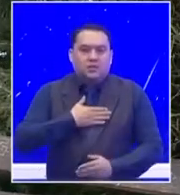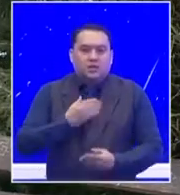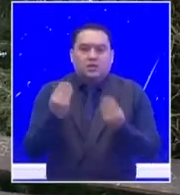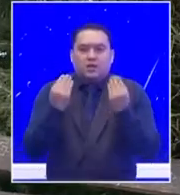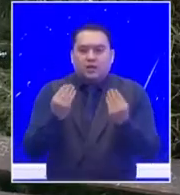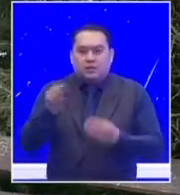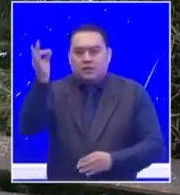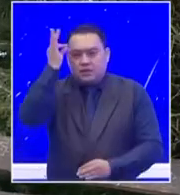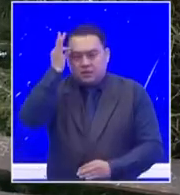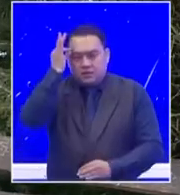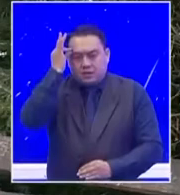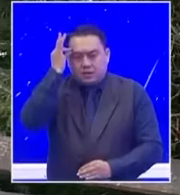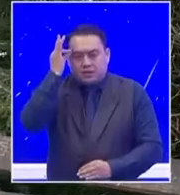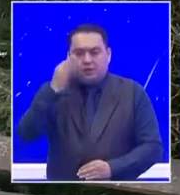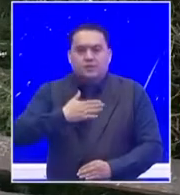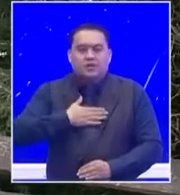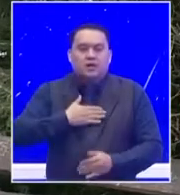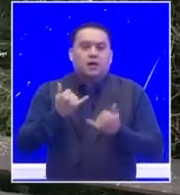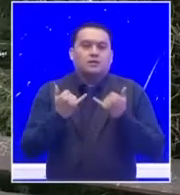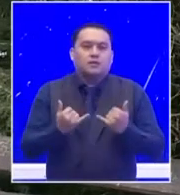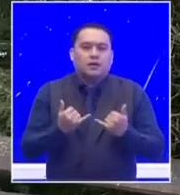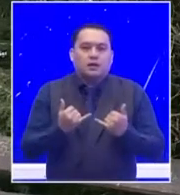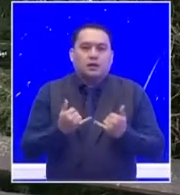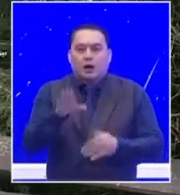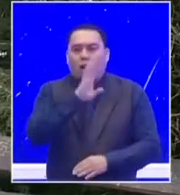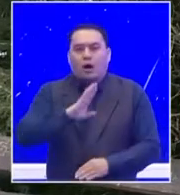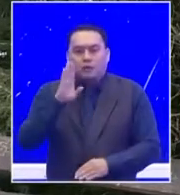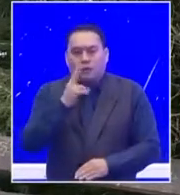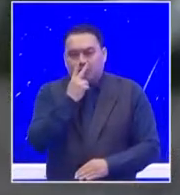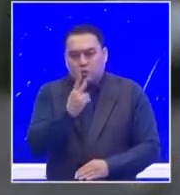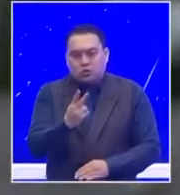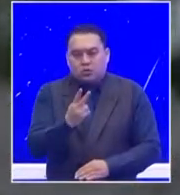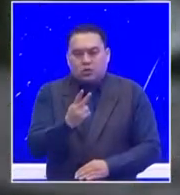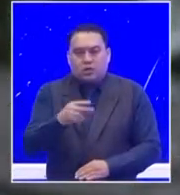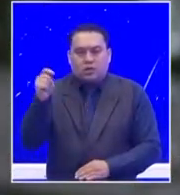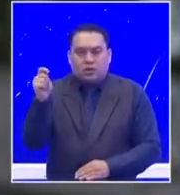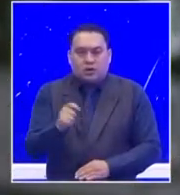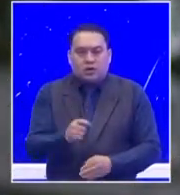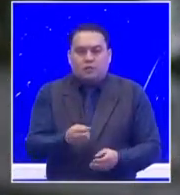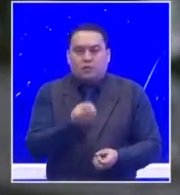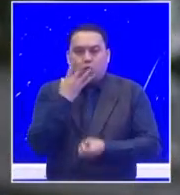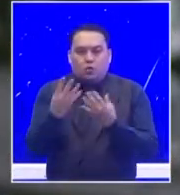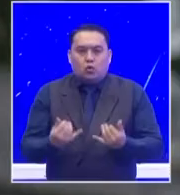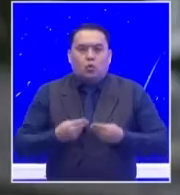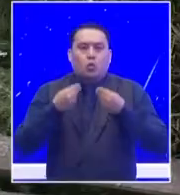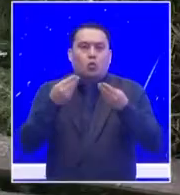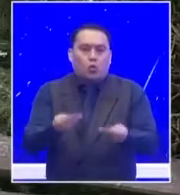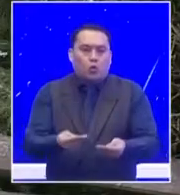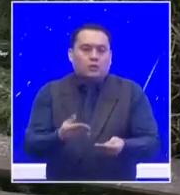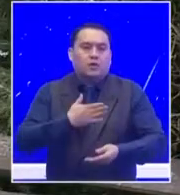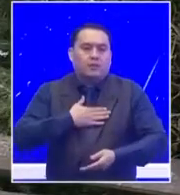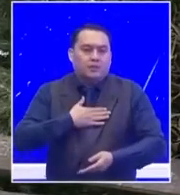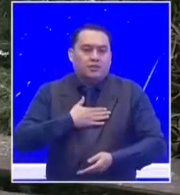керемет естелік болып отыр сол. Енді қазіргі аналарымызды қарасақ, аналарымыз келіп гүл шоқтарын қойып отыр. Бұл біз үшін бір